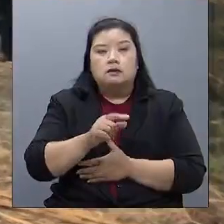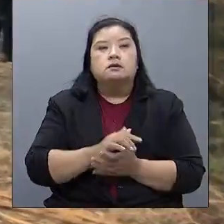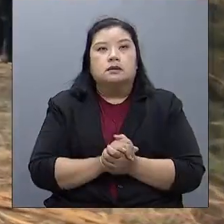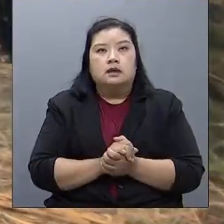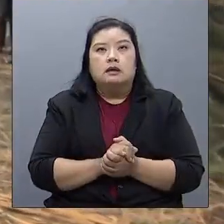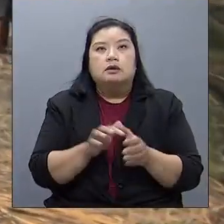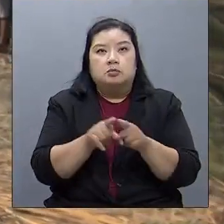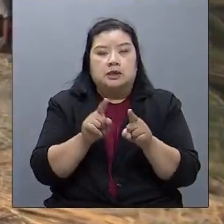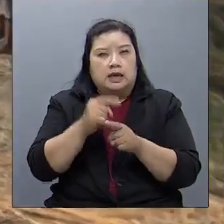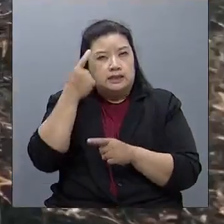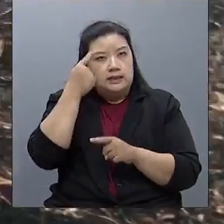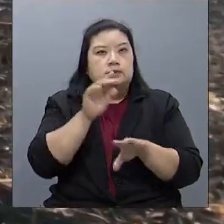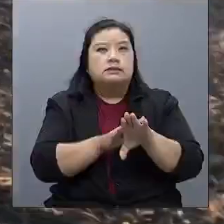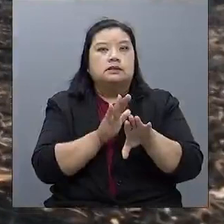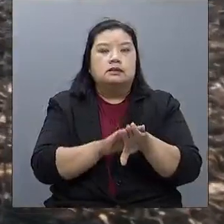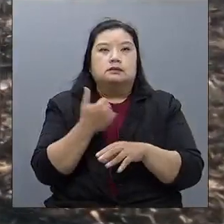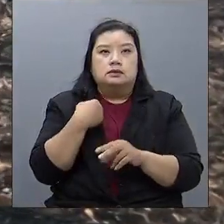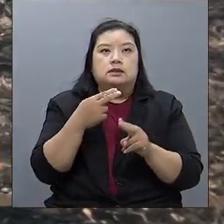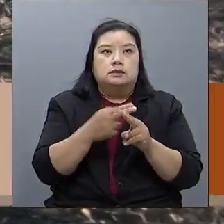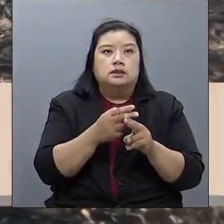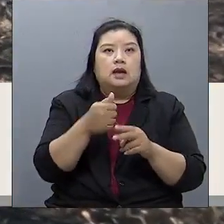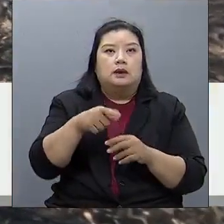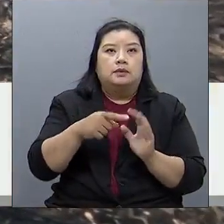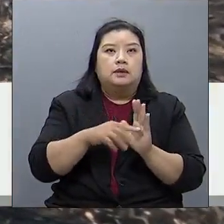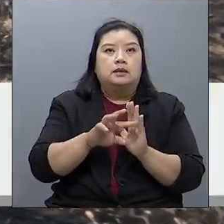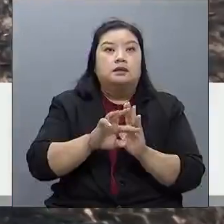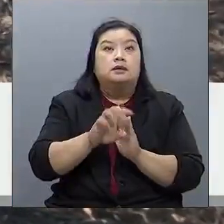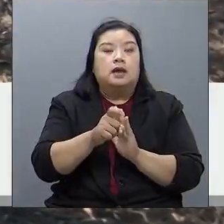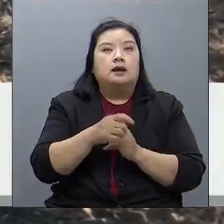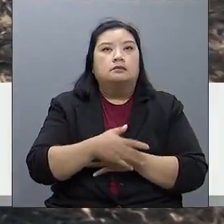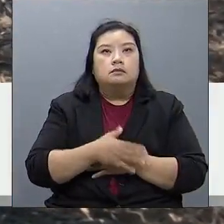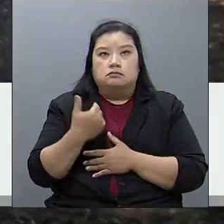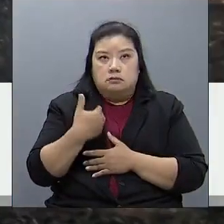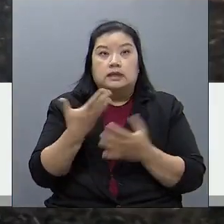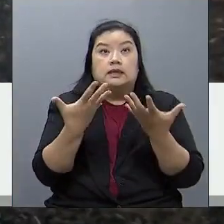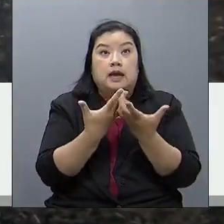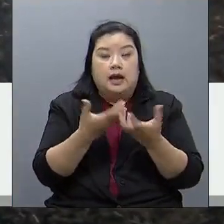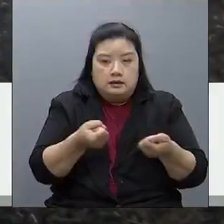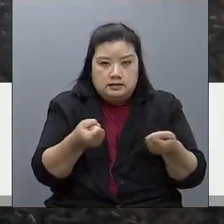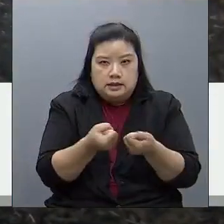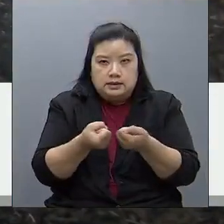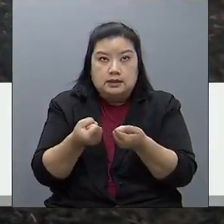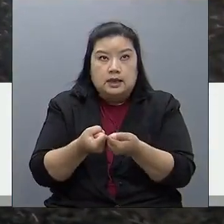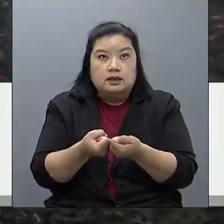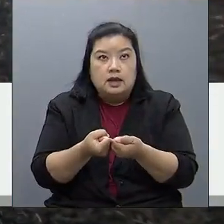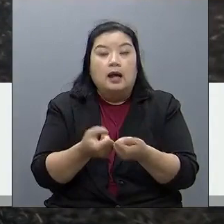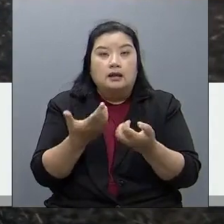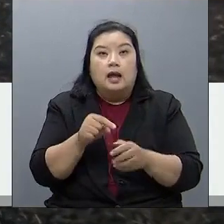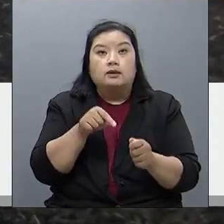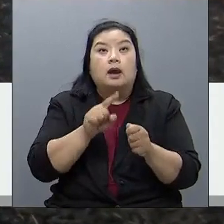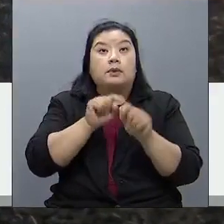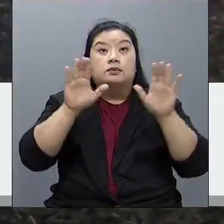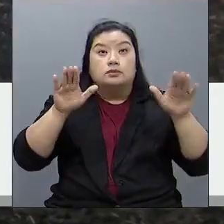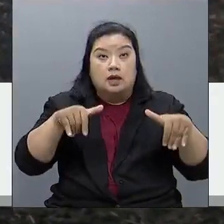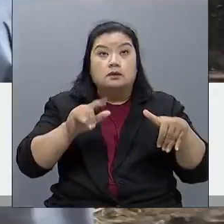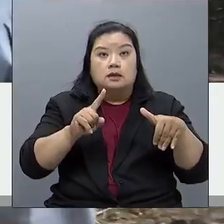รณ์อีกหนึ่งเหตุการณ์นะคะนายอภิชาติกองโพผู้รับเหมารับจ้างตัดหญ้าบริเวณสุสานบ้านคลองลึกเขตเทศบาลเมืองอุทัยธ